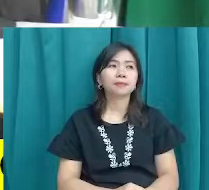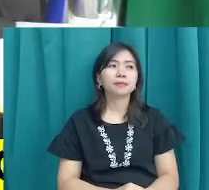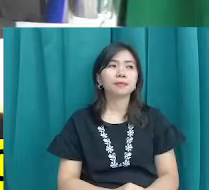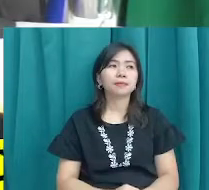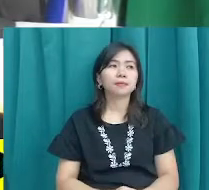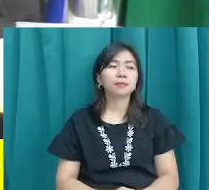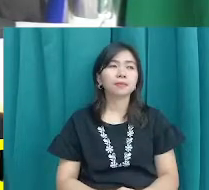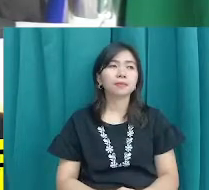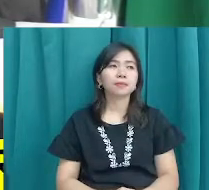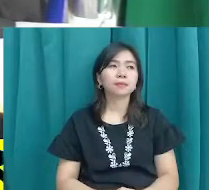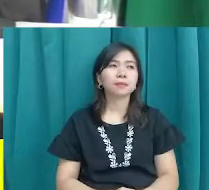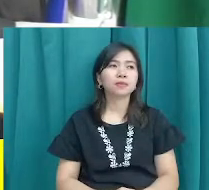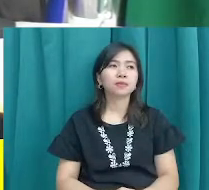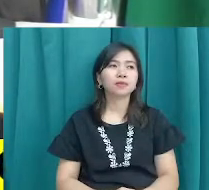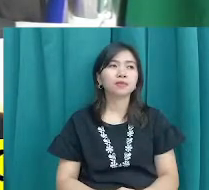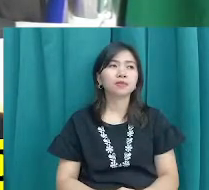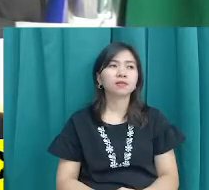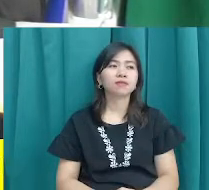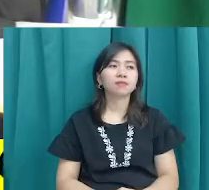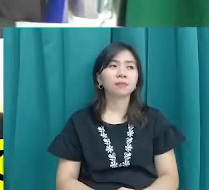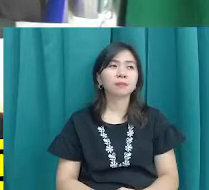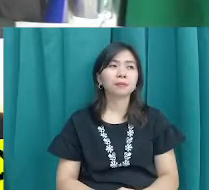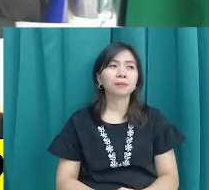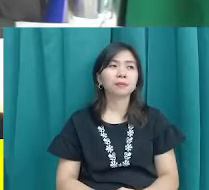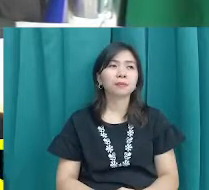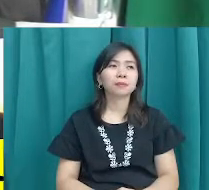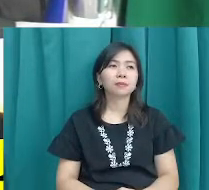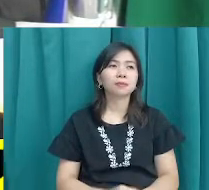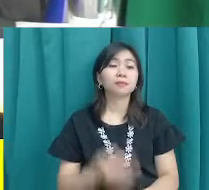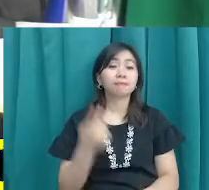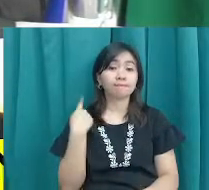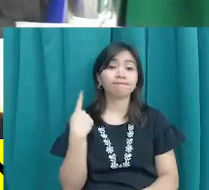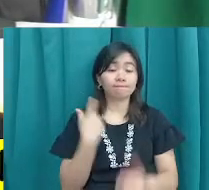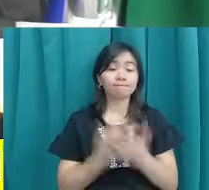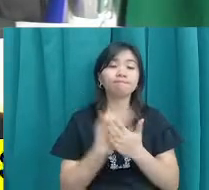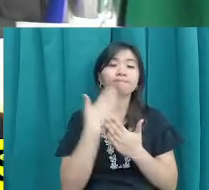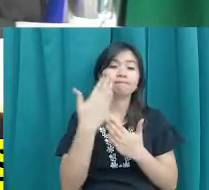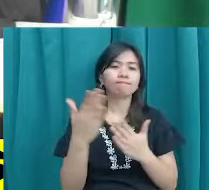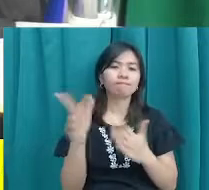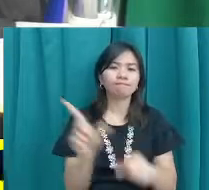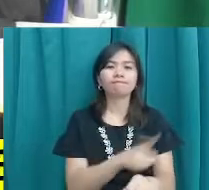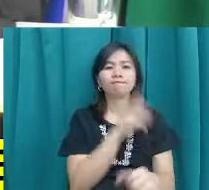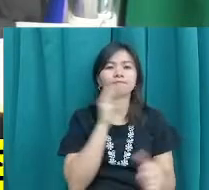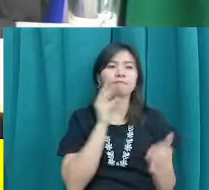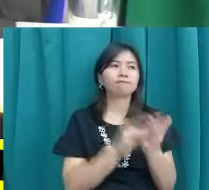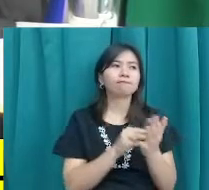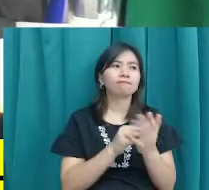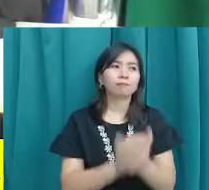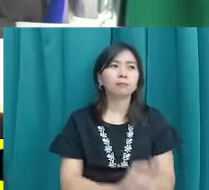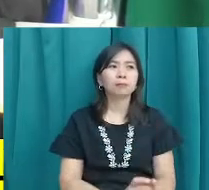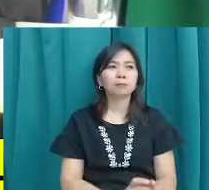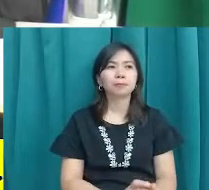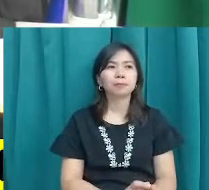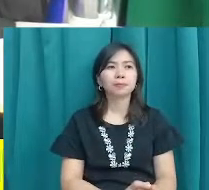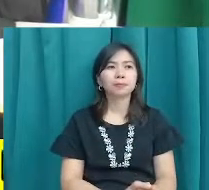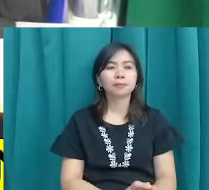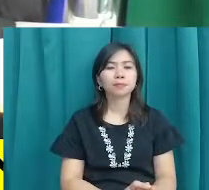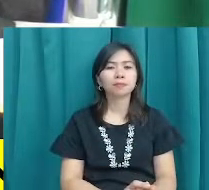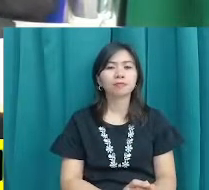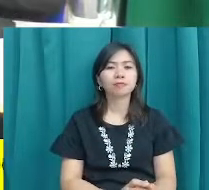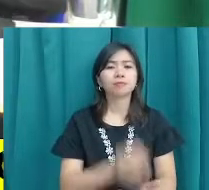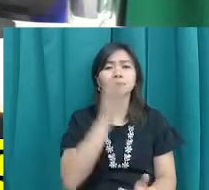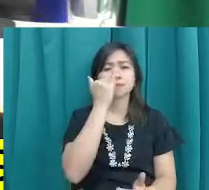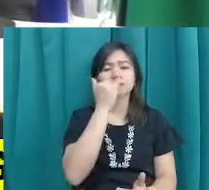Actually, kung bibigyan ko ng part 2 to, meron pang ibang kasunod. Yeah. Dinala ko na lang kayo muna dito.